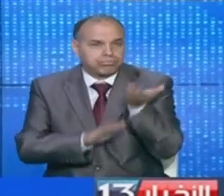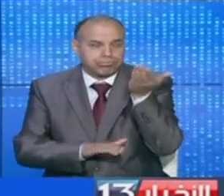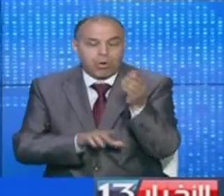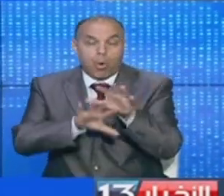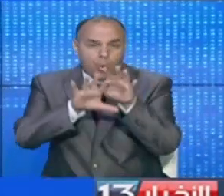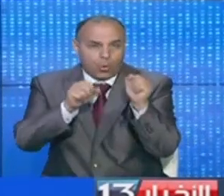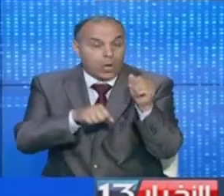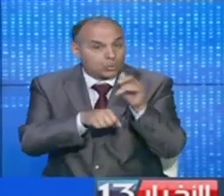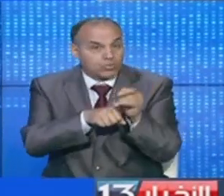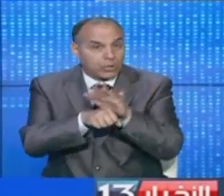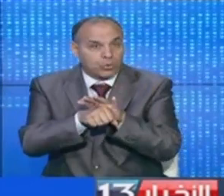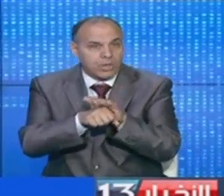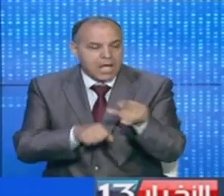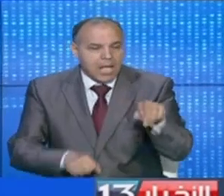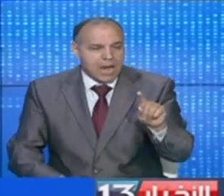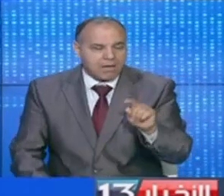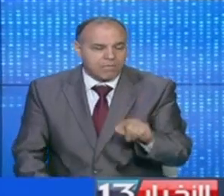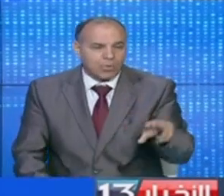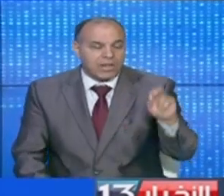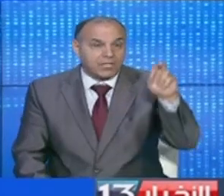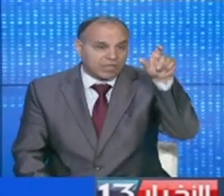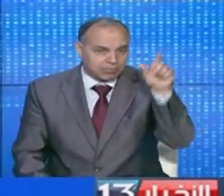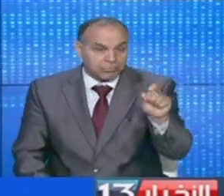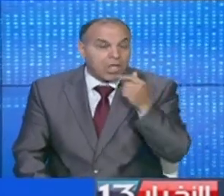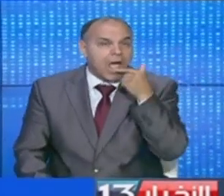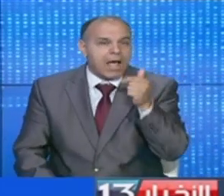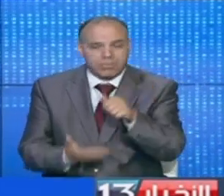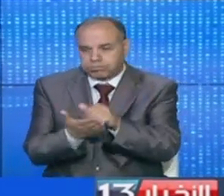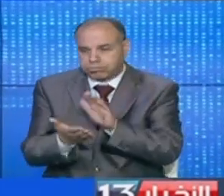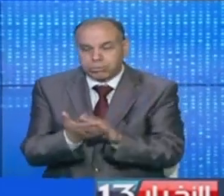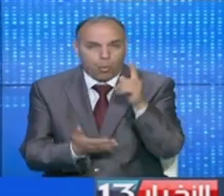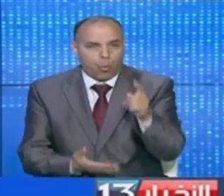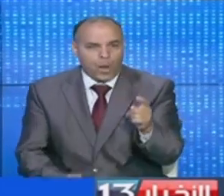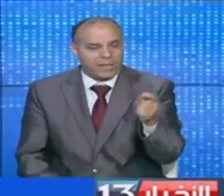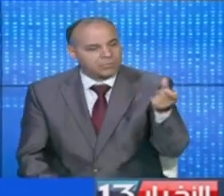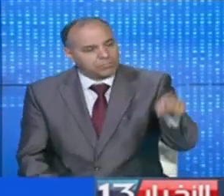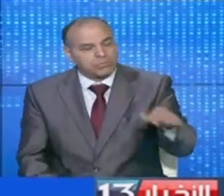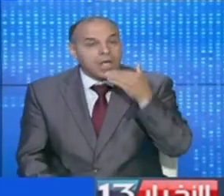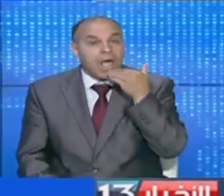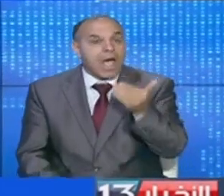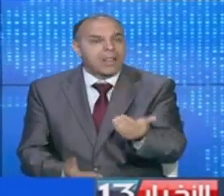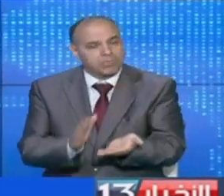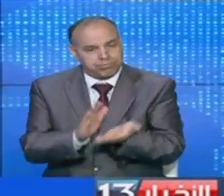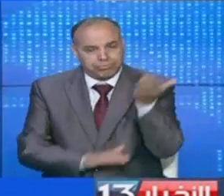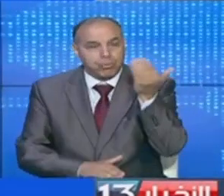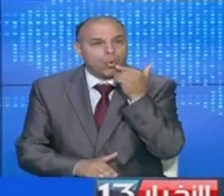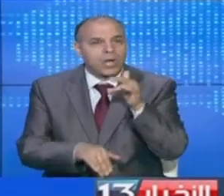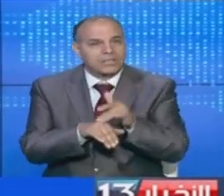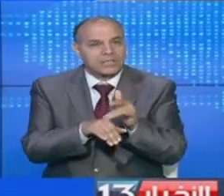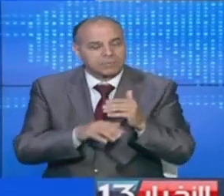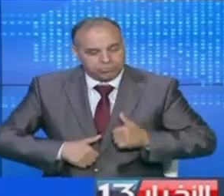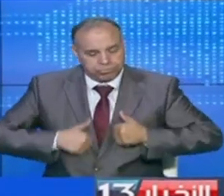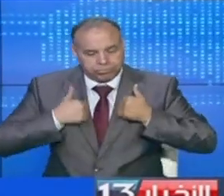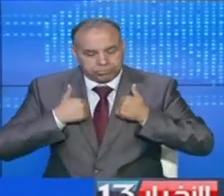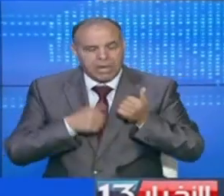الجملي للاصابات الى الف وثلاثين حاله مع تسجيل حاله وفاه فيما ارتفع عدد الذين تمثلوا